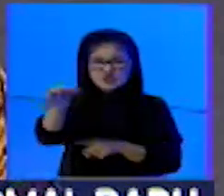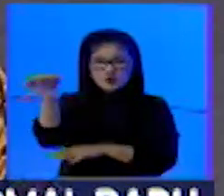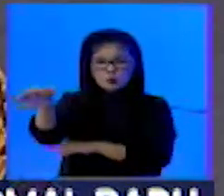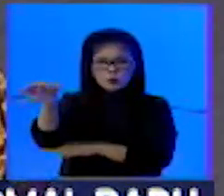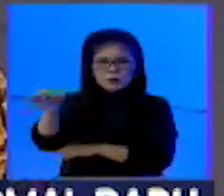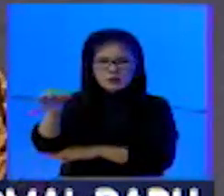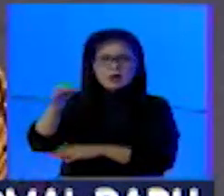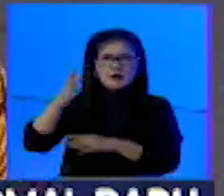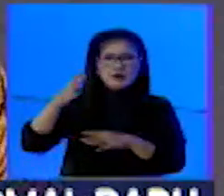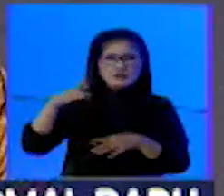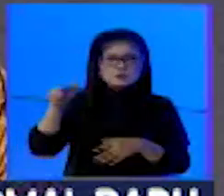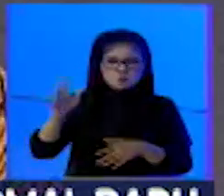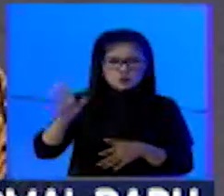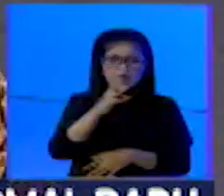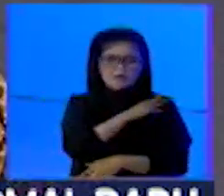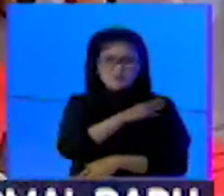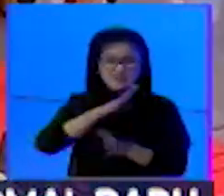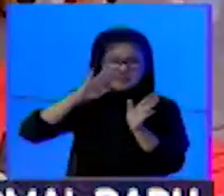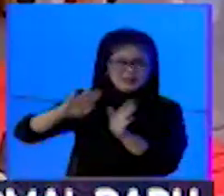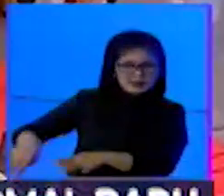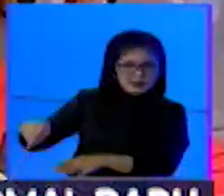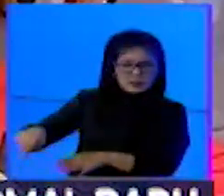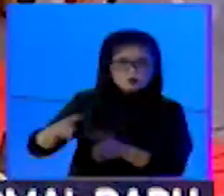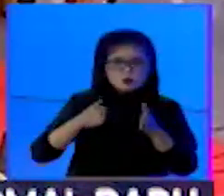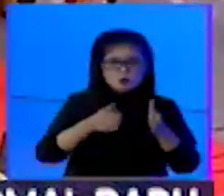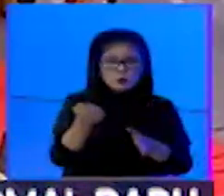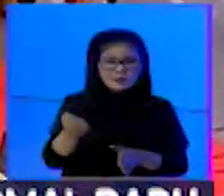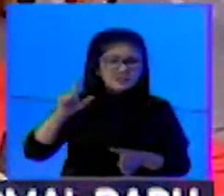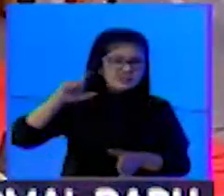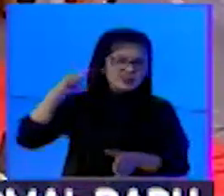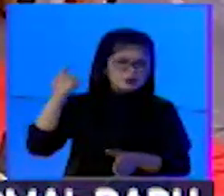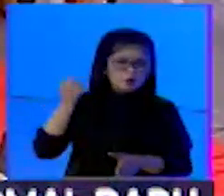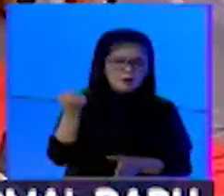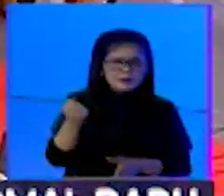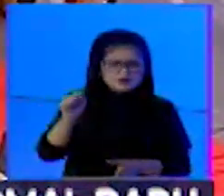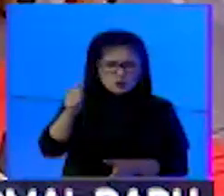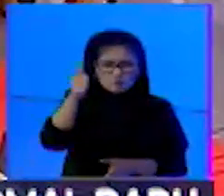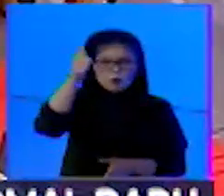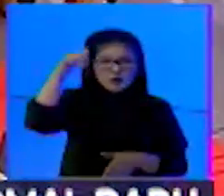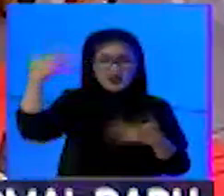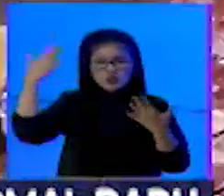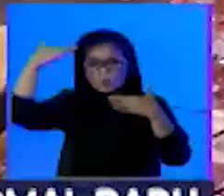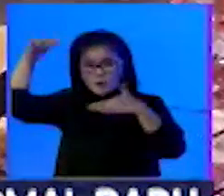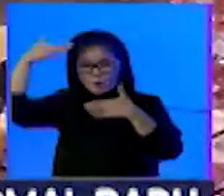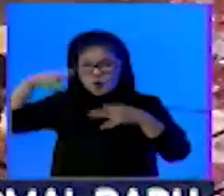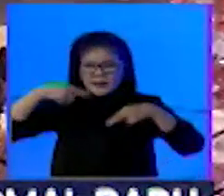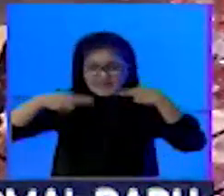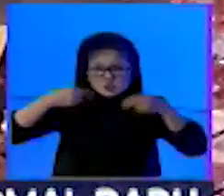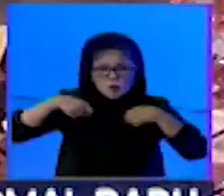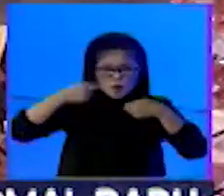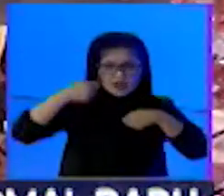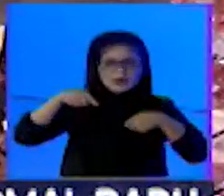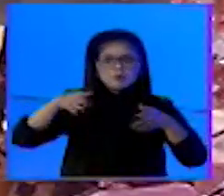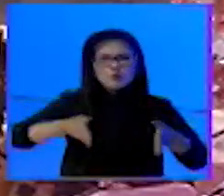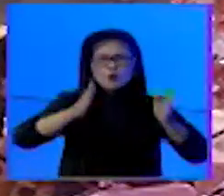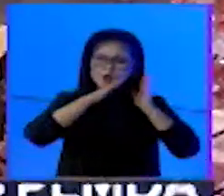meliputi sektor pasar tradisional, pasar modern atau mall, restoran, hotel, pelayanan terpadu satu pintu,